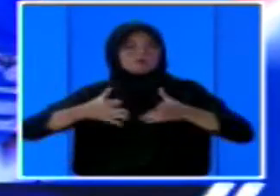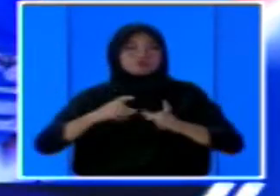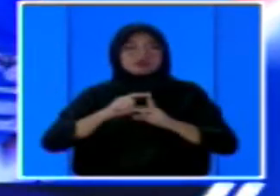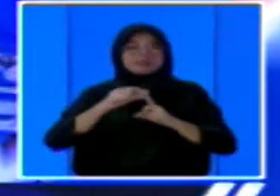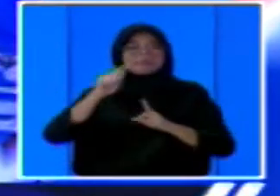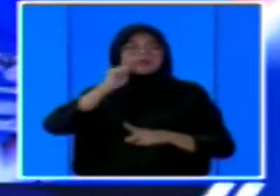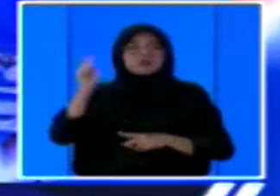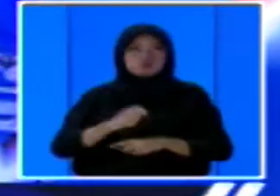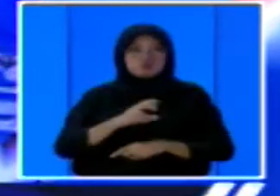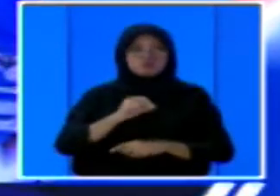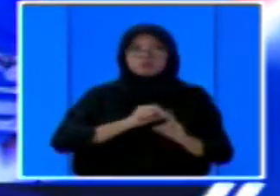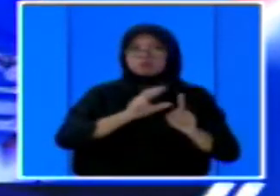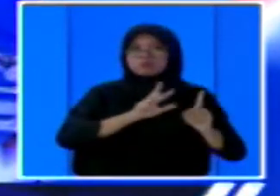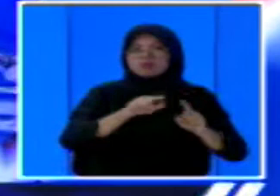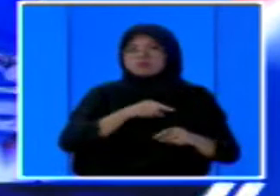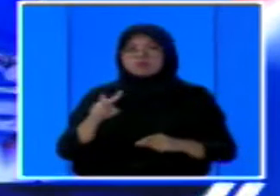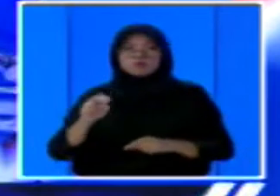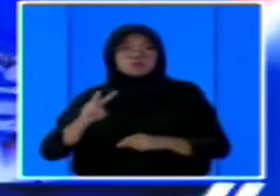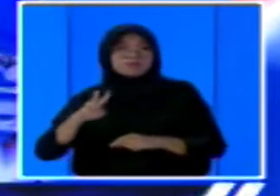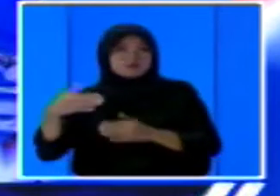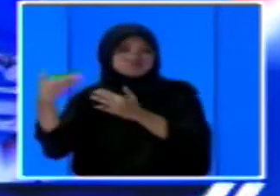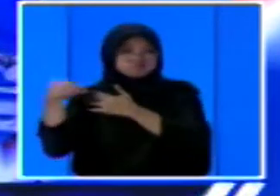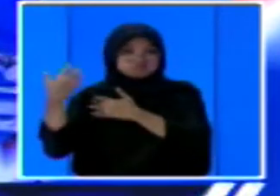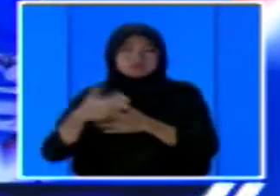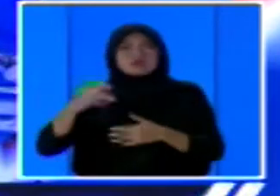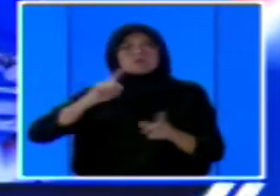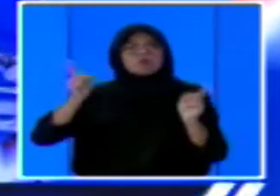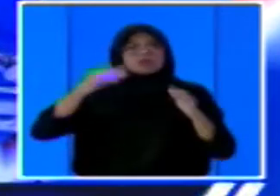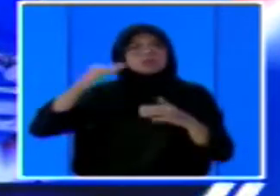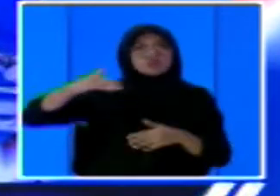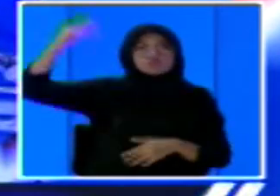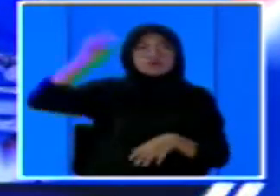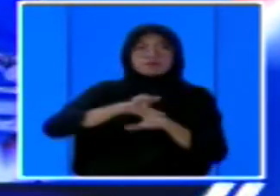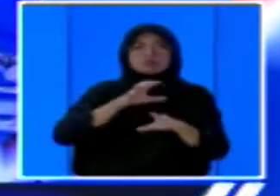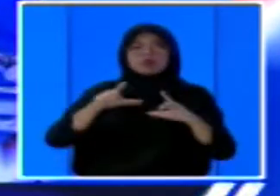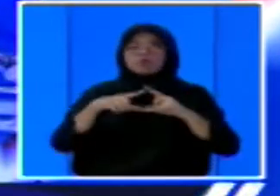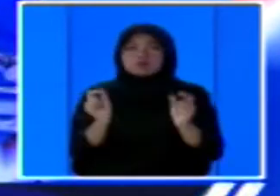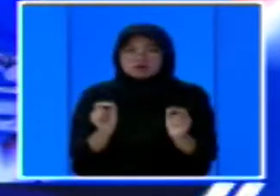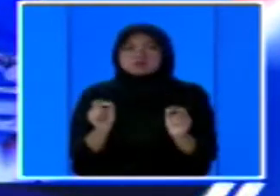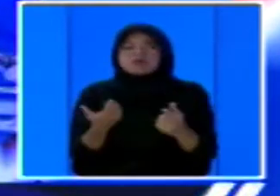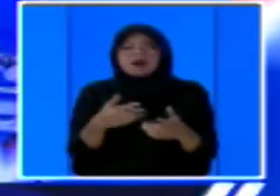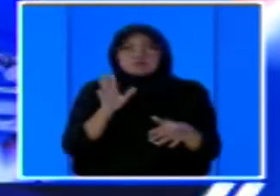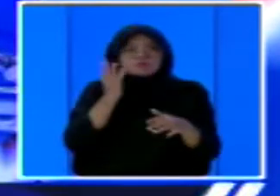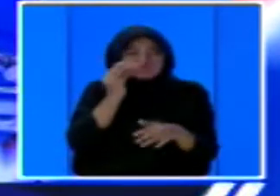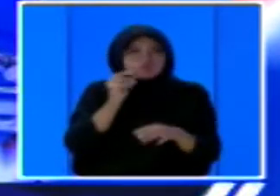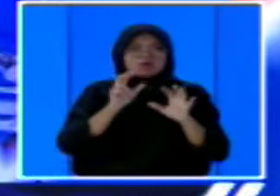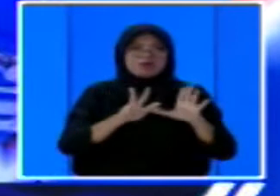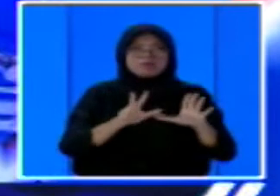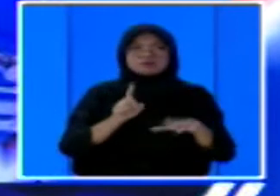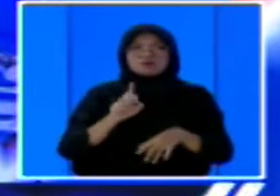DPR tertua periode 2019 hingga 2024. Tahun ini politisi senior Partai Demokrat telah menginjak